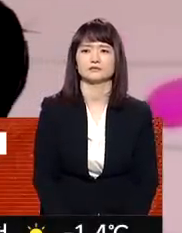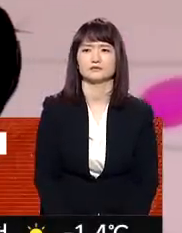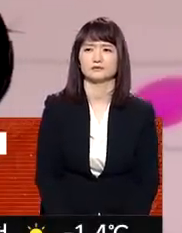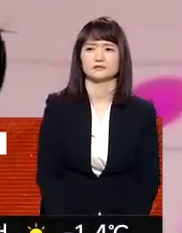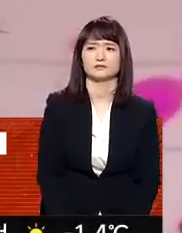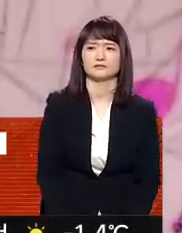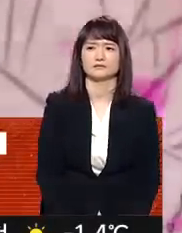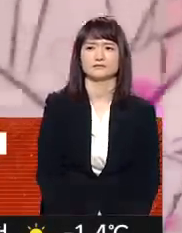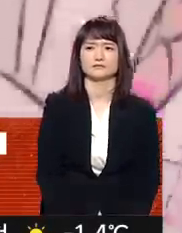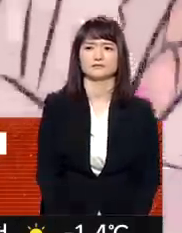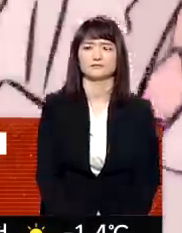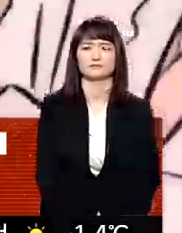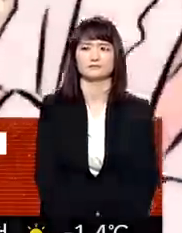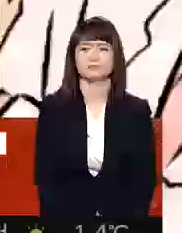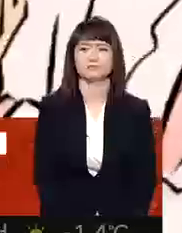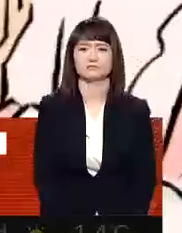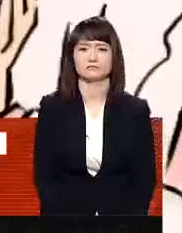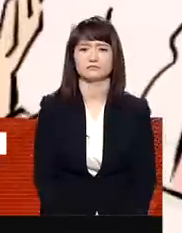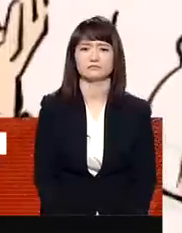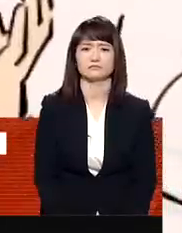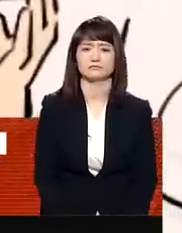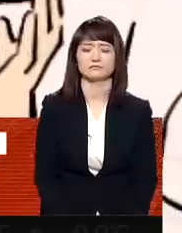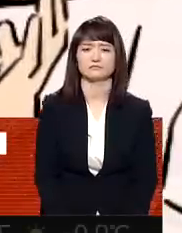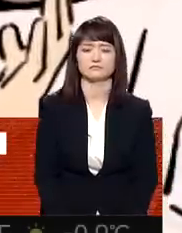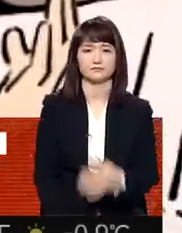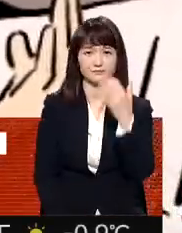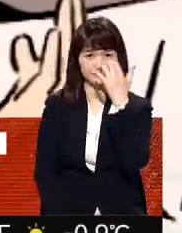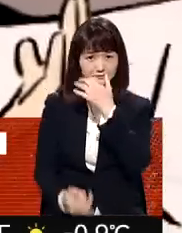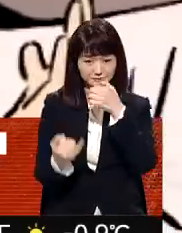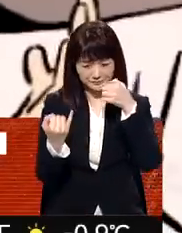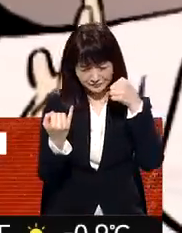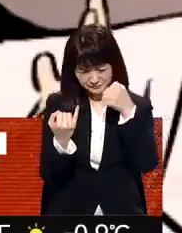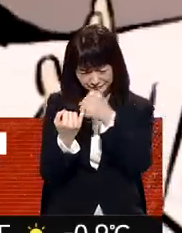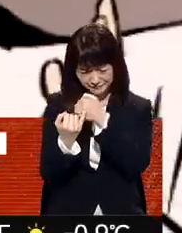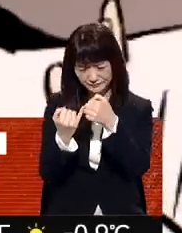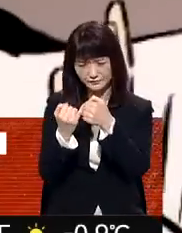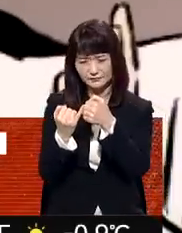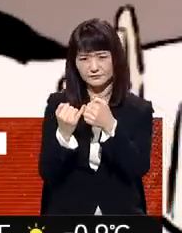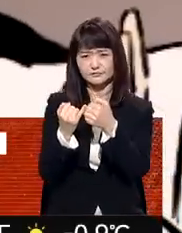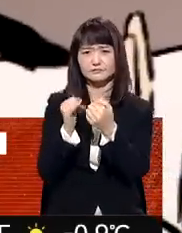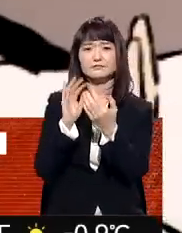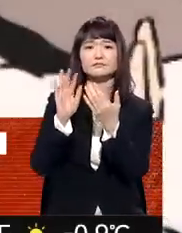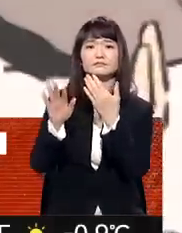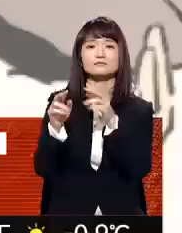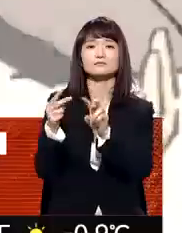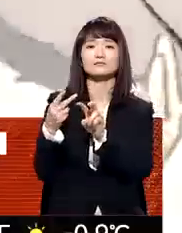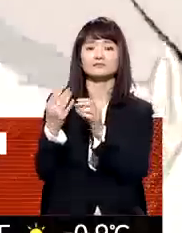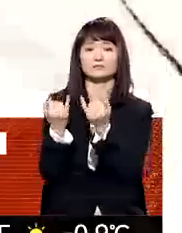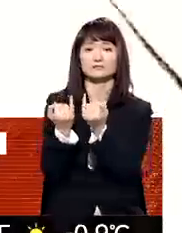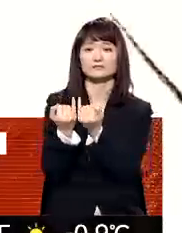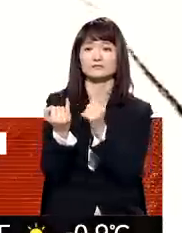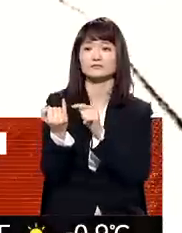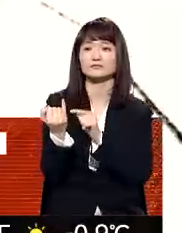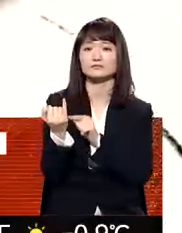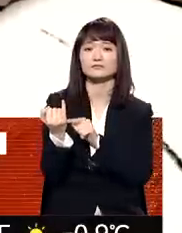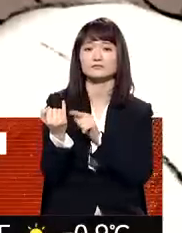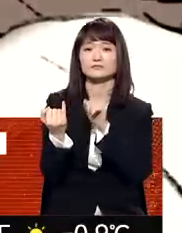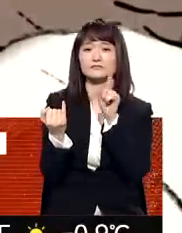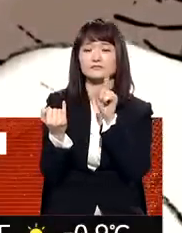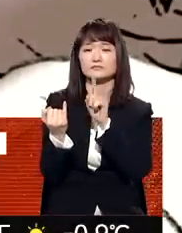자 팀장님이 일단이 성폭행 사건을 당하고 난 이후에이 20대 여성 어떤